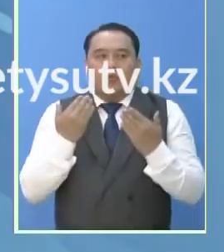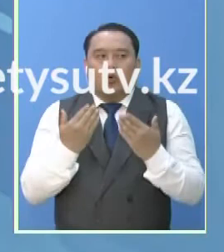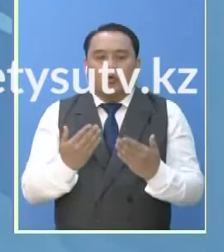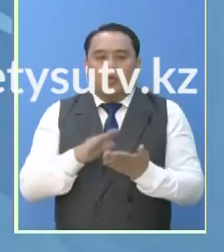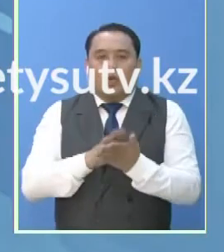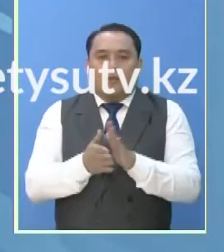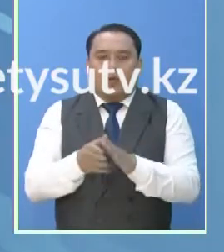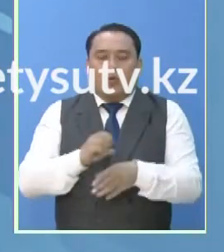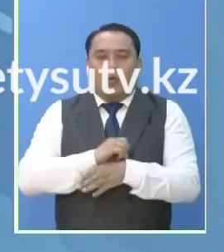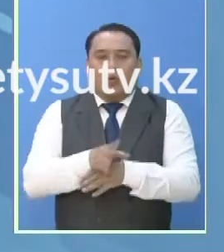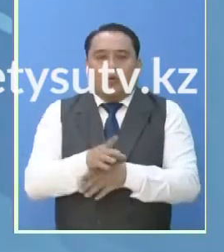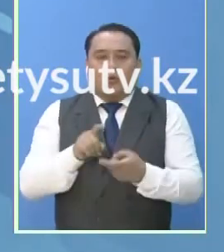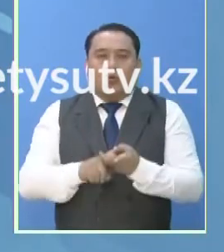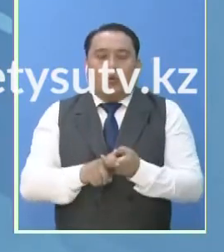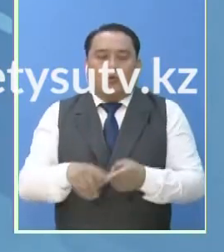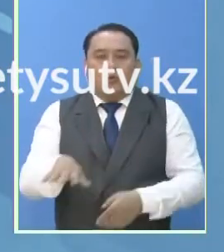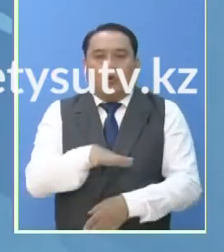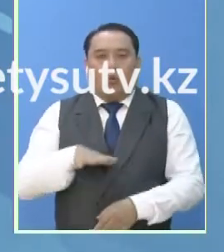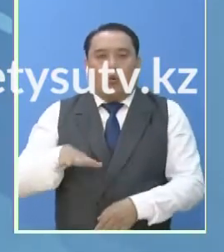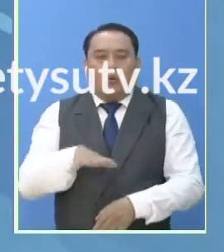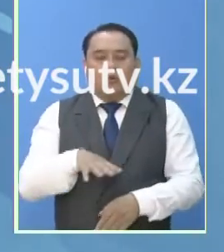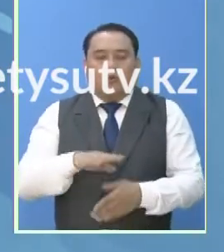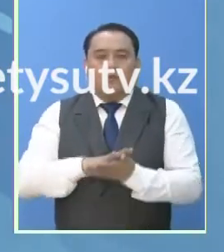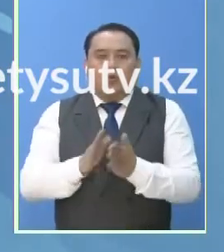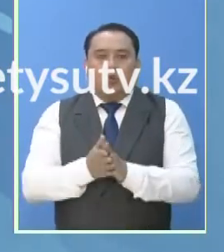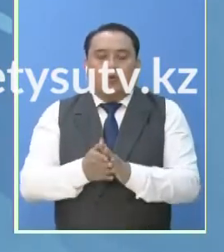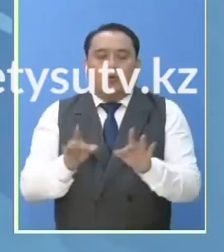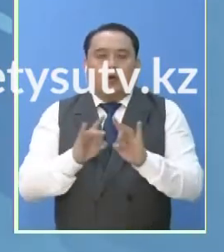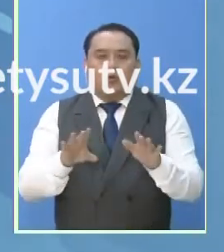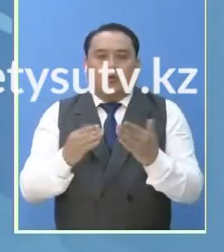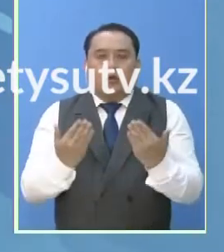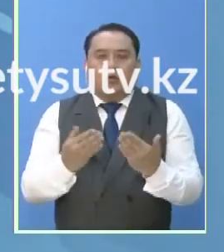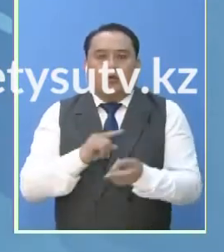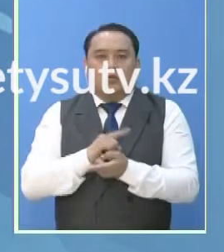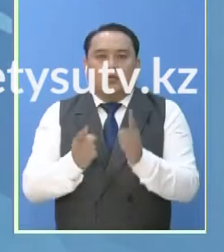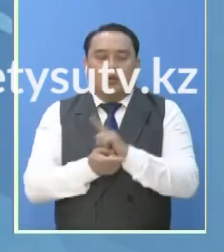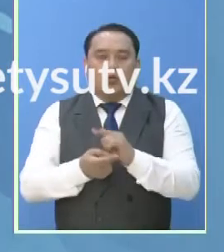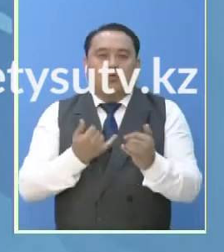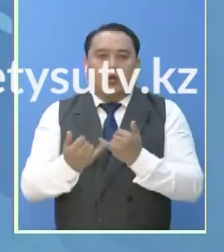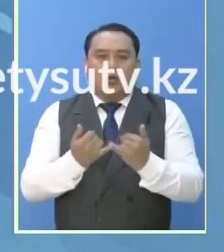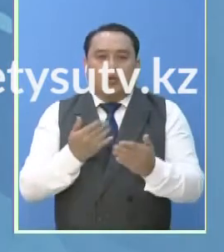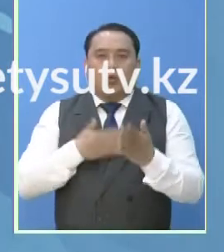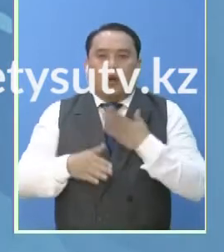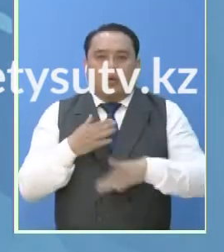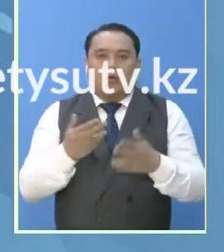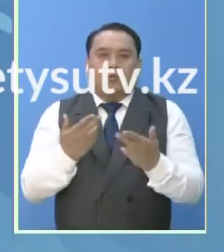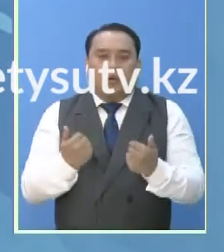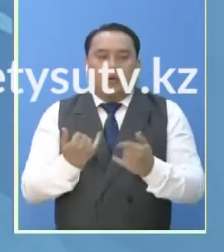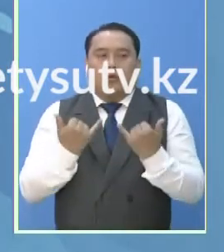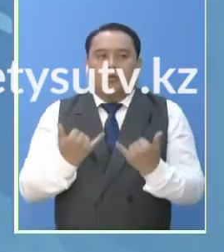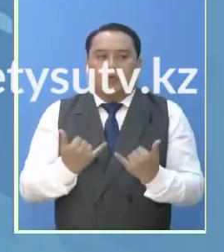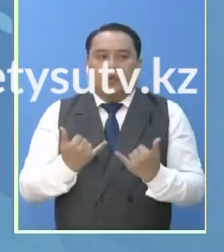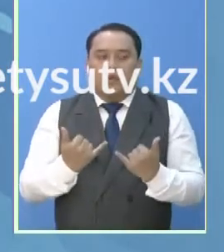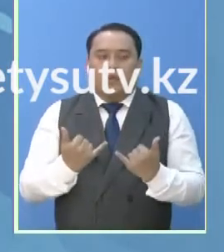еліміздегі, оның үстінде біздің өңіріміздегі эпидахуалдан бастасақ, сары аймаққа өтті деп жатырмыз. Қуанарлық жағдай әрине, дәл қазіргі